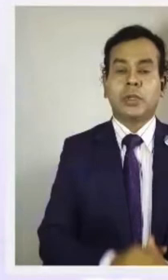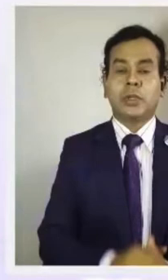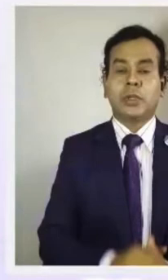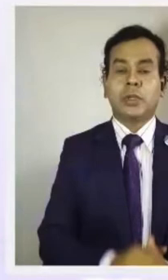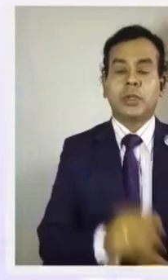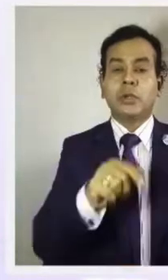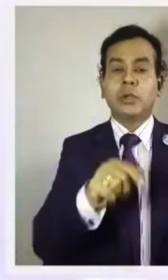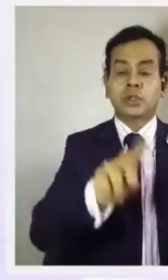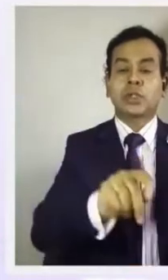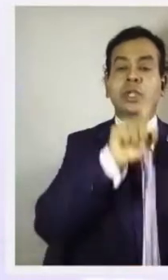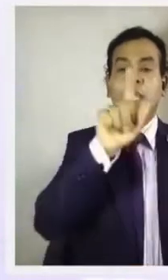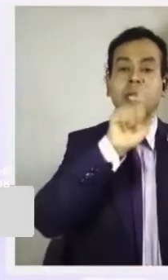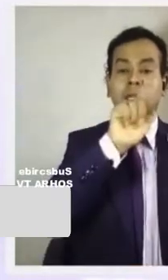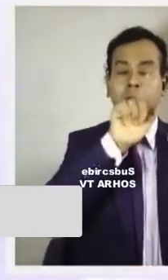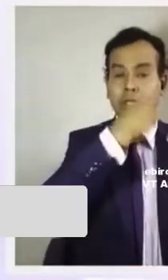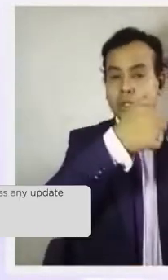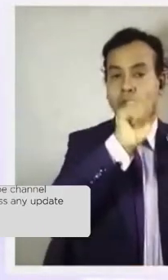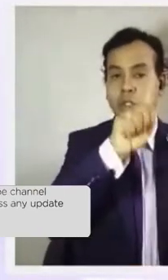4 জন।